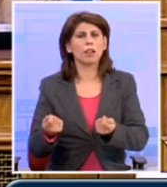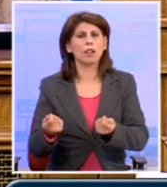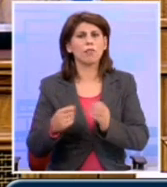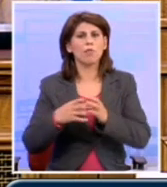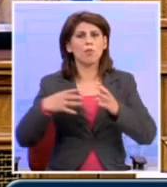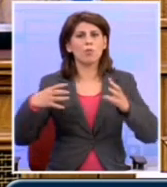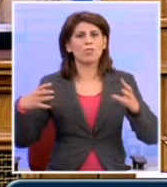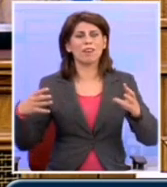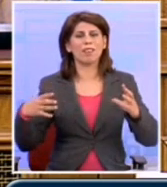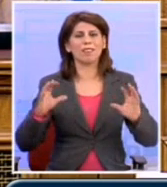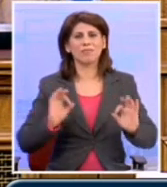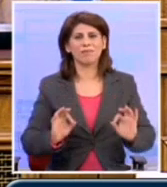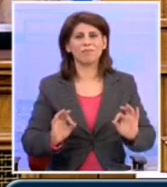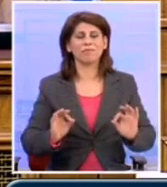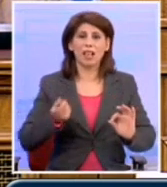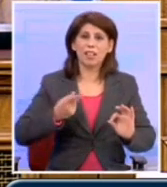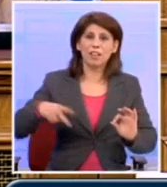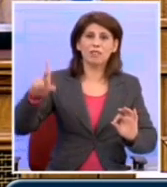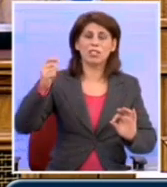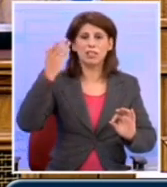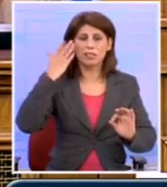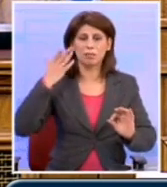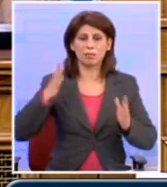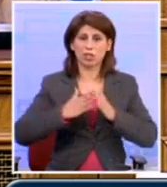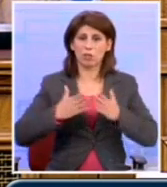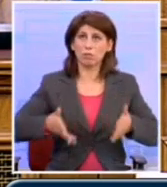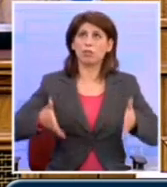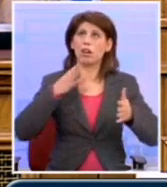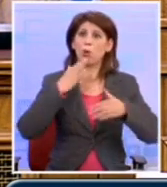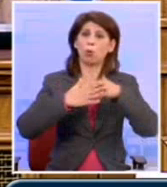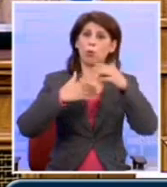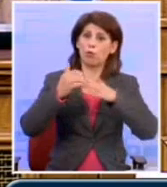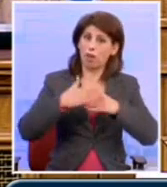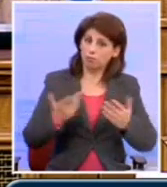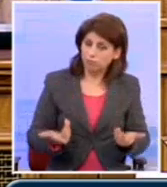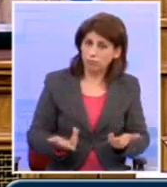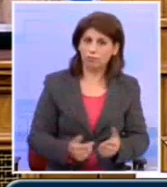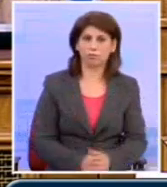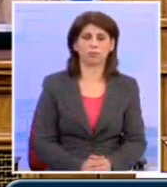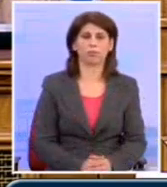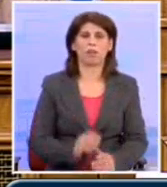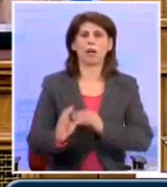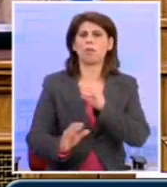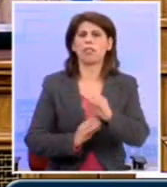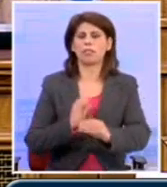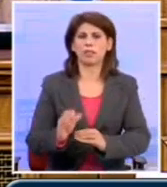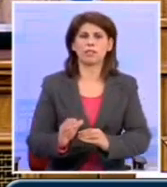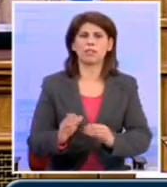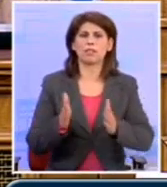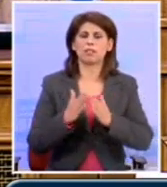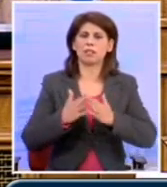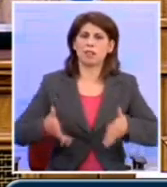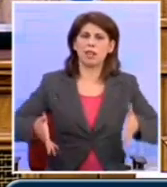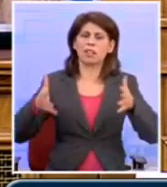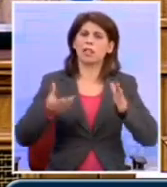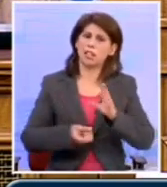Φούσκες. Θα αυξήσουν την τιμή των ακινήτων, γιατί θα μπουν σε τούβλα. Θα γίνουν επενδύσεις σε ακίνητα, είτε